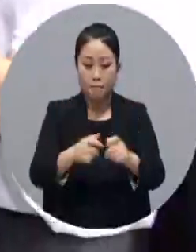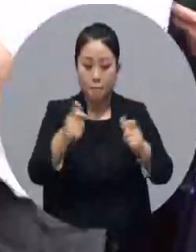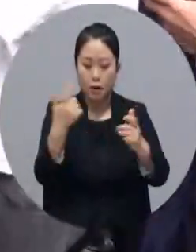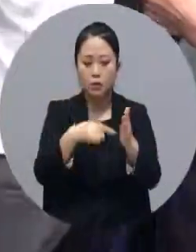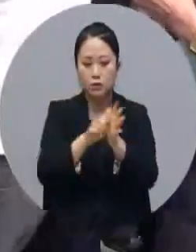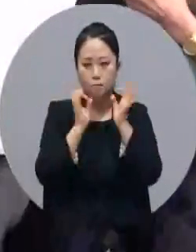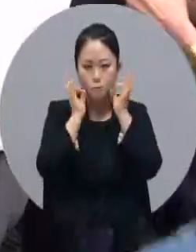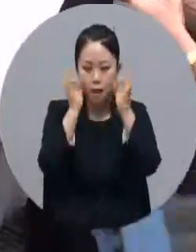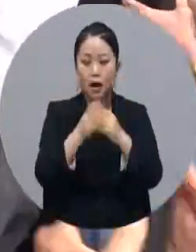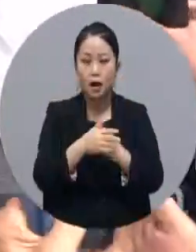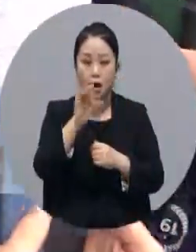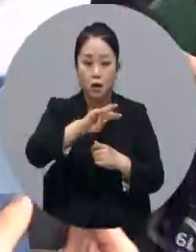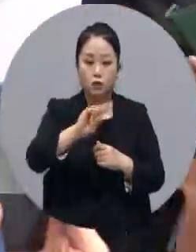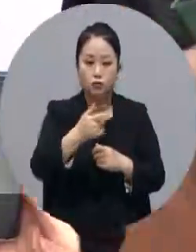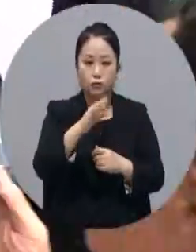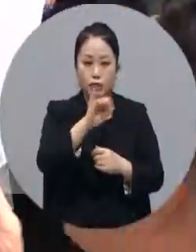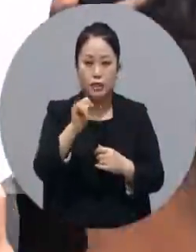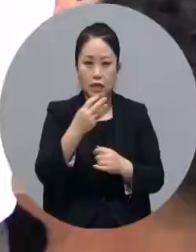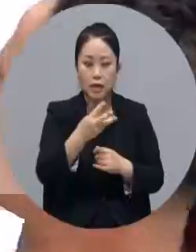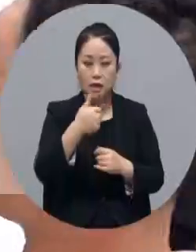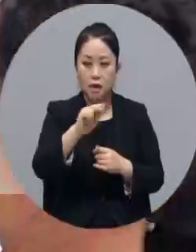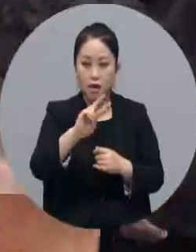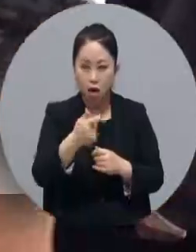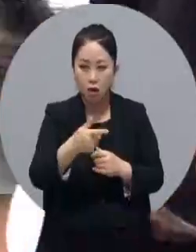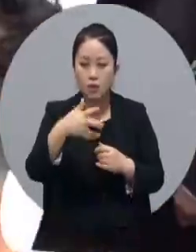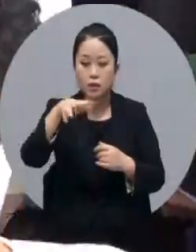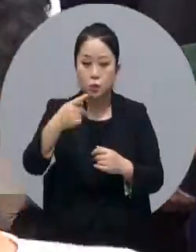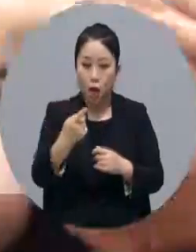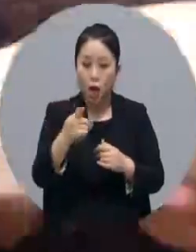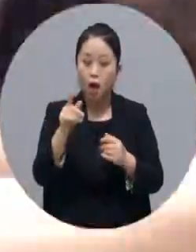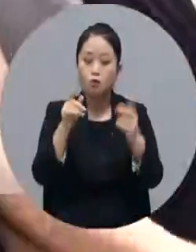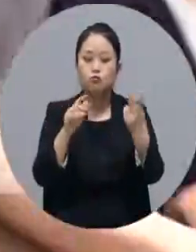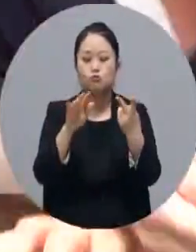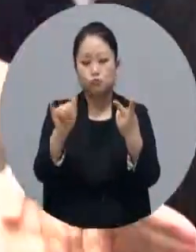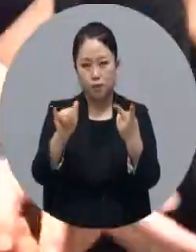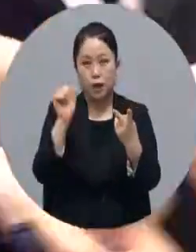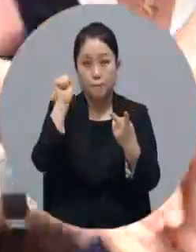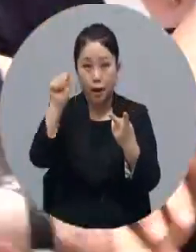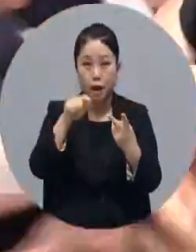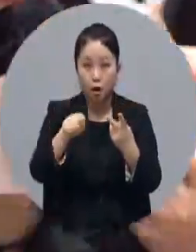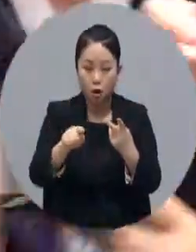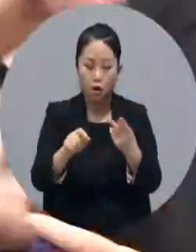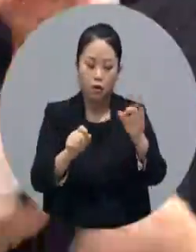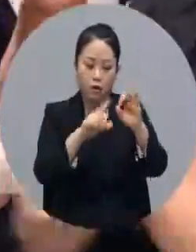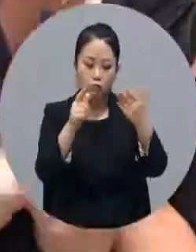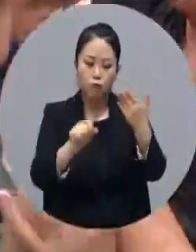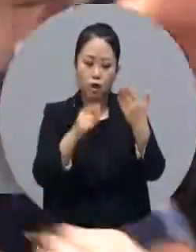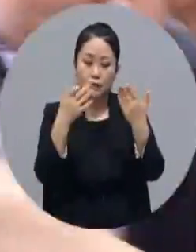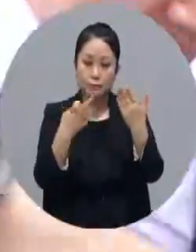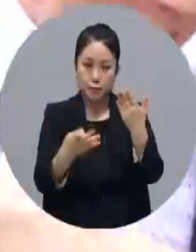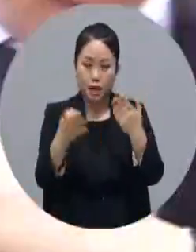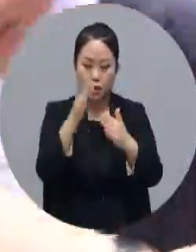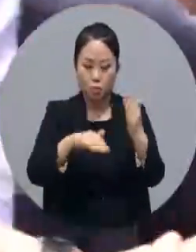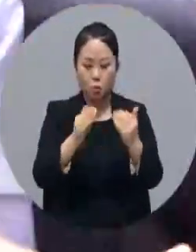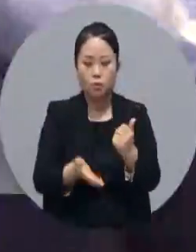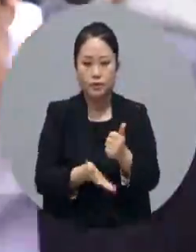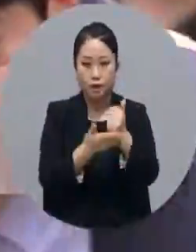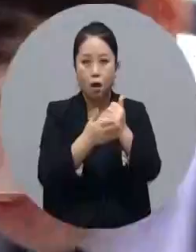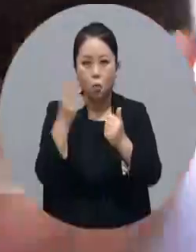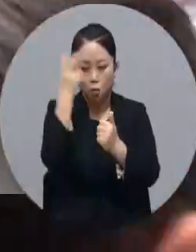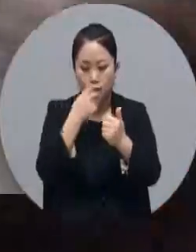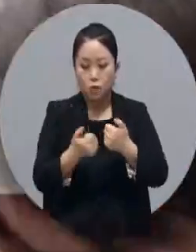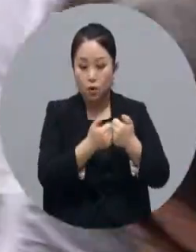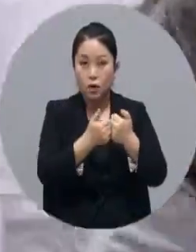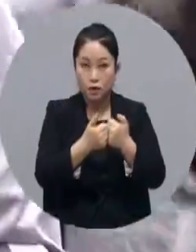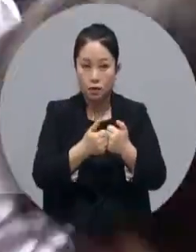윤일현, 최봉환 두 예비 후보를 경선 후보자로 정한 국민의힘 부산시당은 오는 14일 공천관리위원회를 개최해